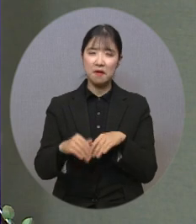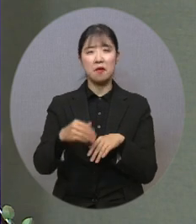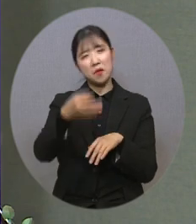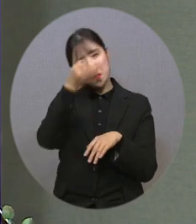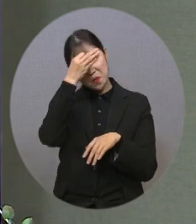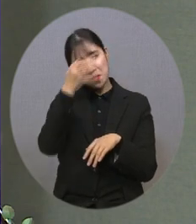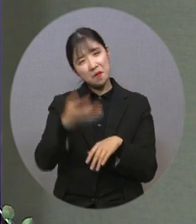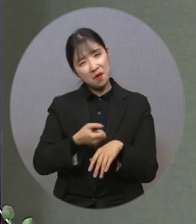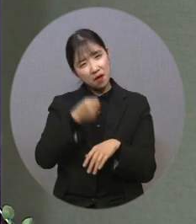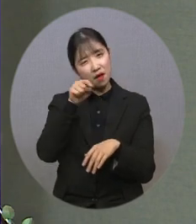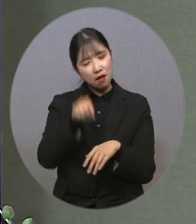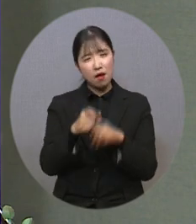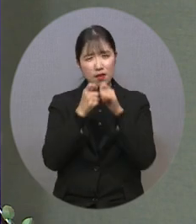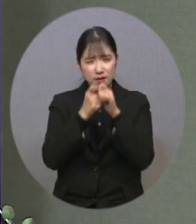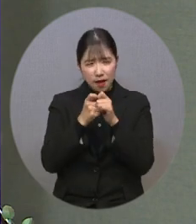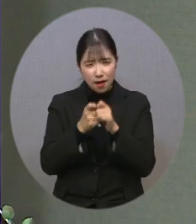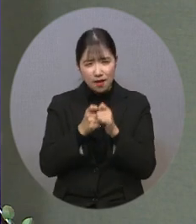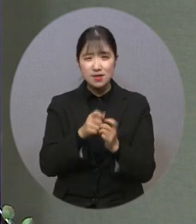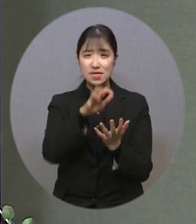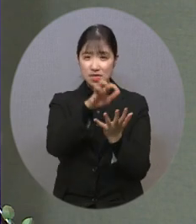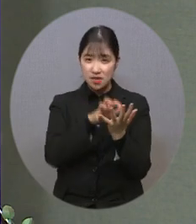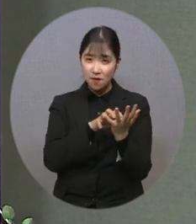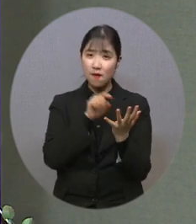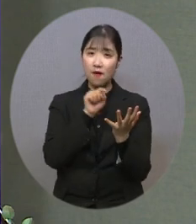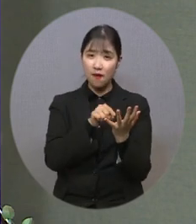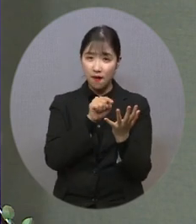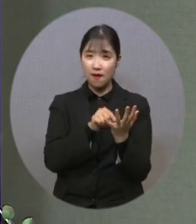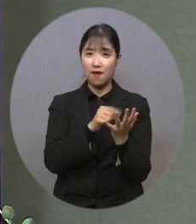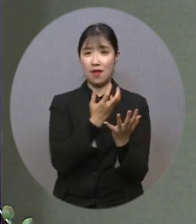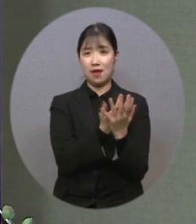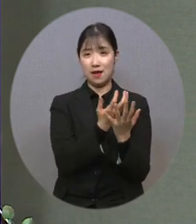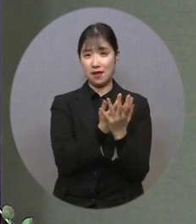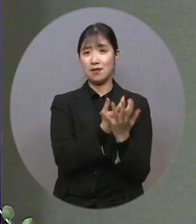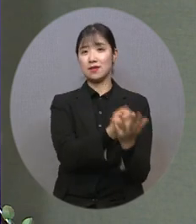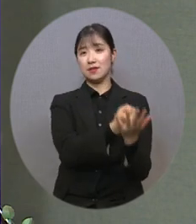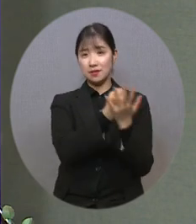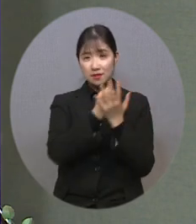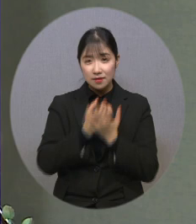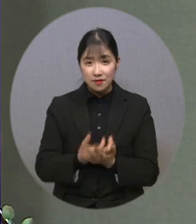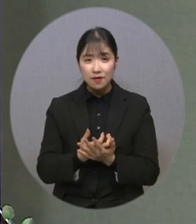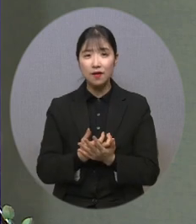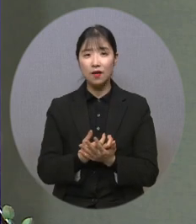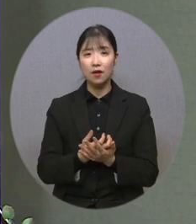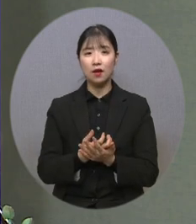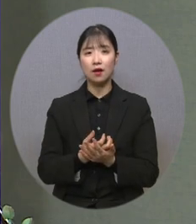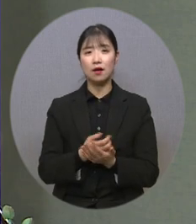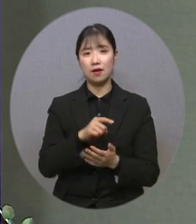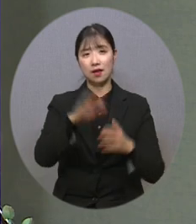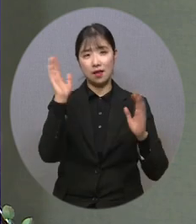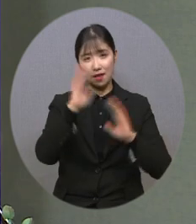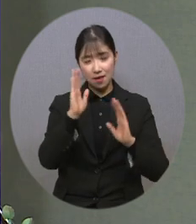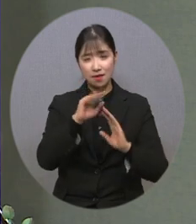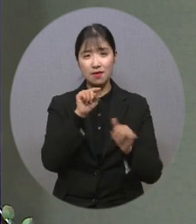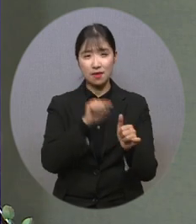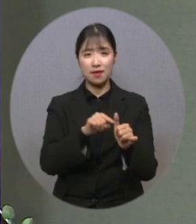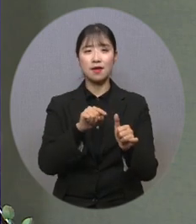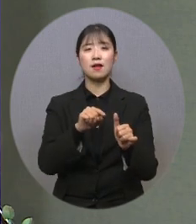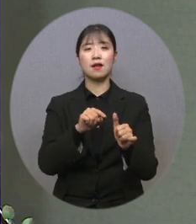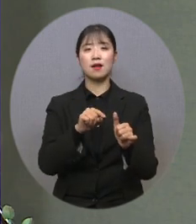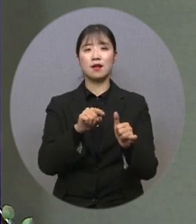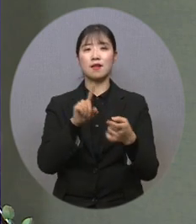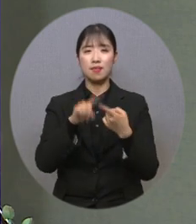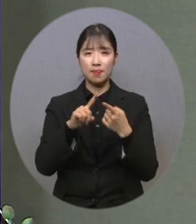이런 거를 자세하게 기록을 해서 네. 그 기록카드를 중심으로 그 학생에 대한